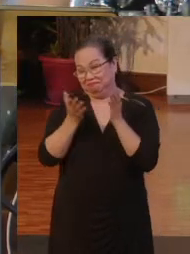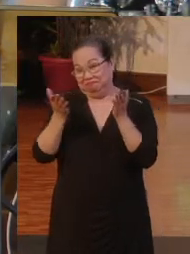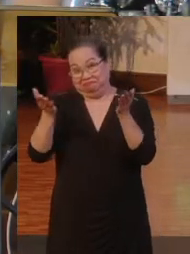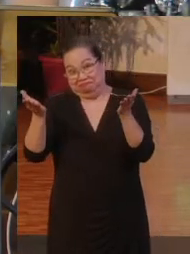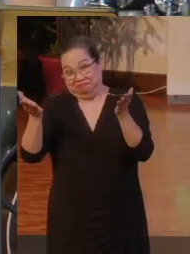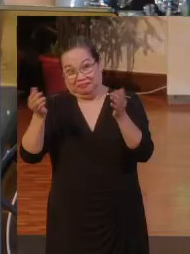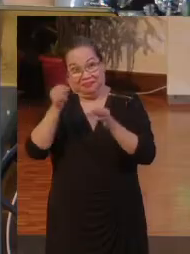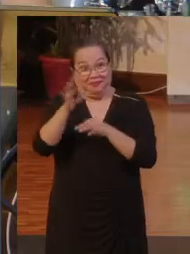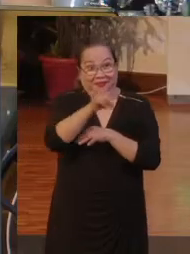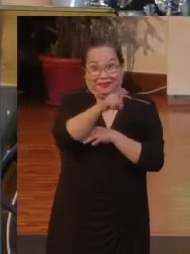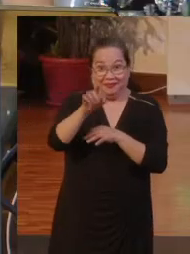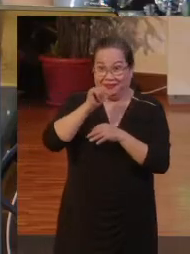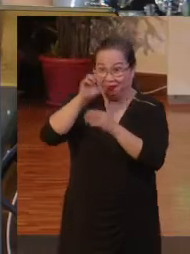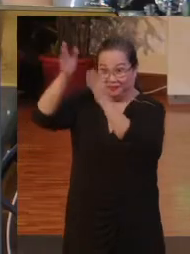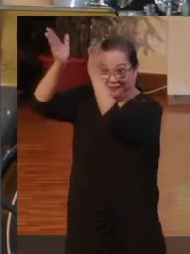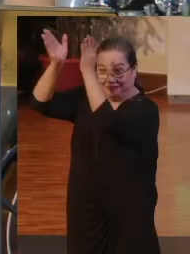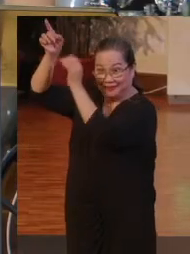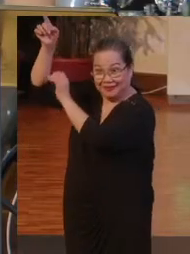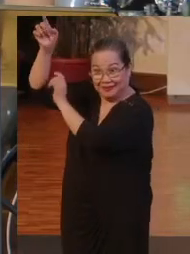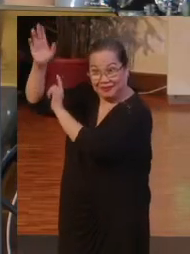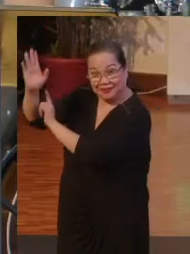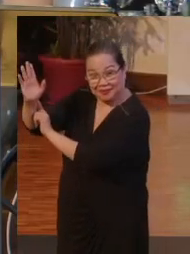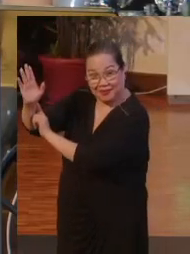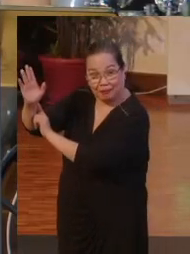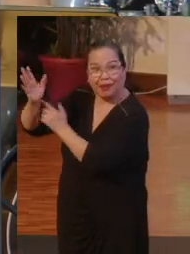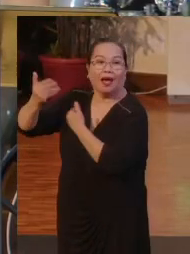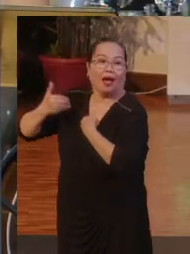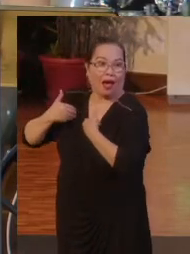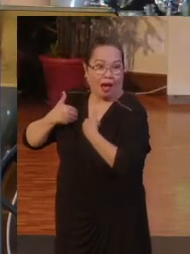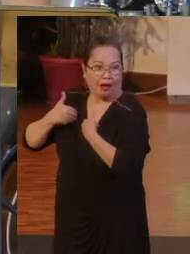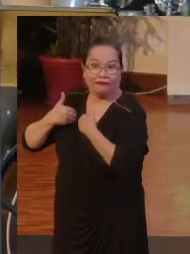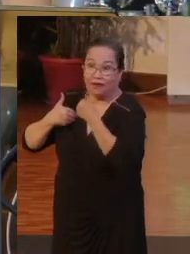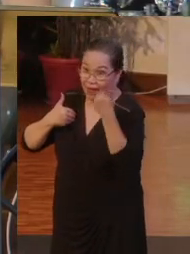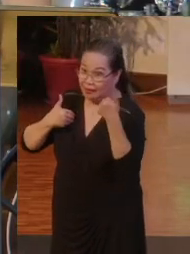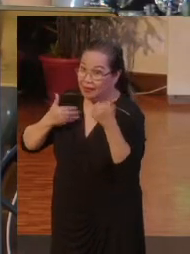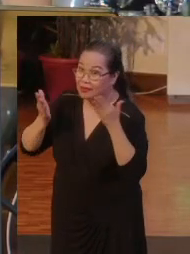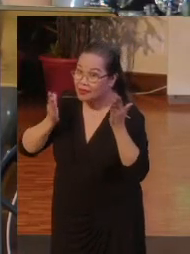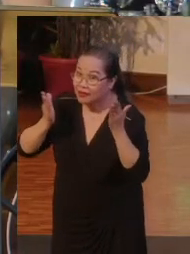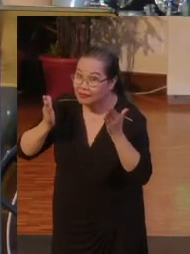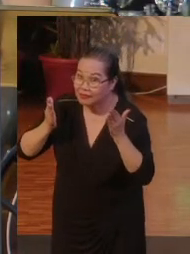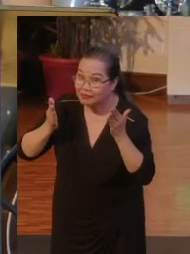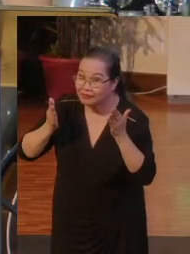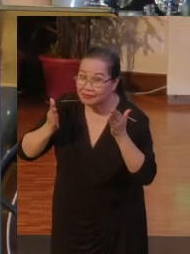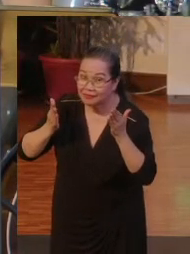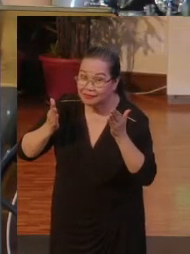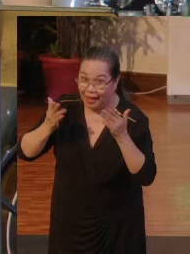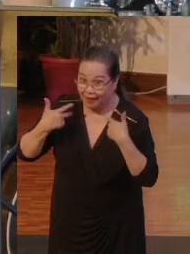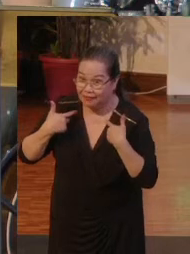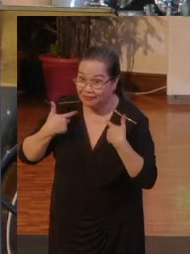nyo paglilingkuran ang ating Diyos, meron kayong paglilingkuran na iba.